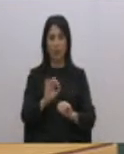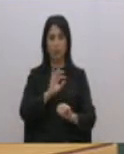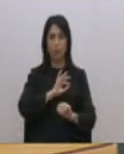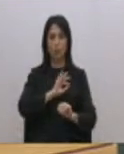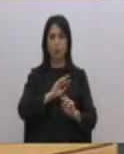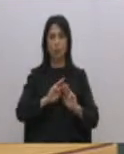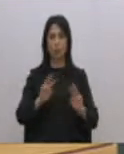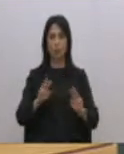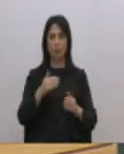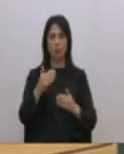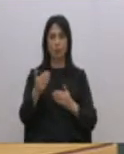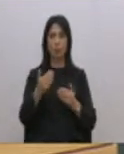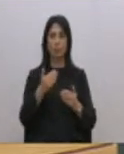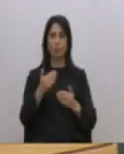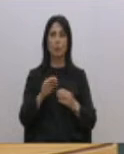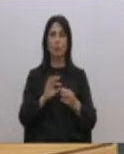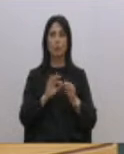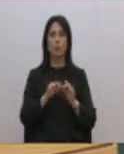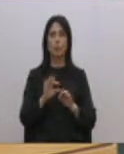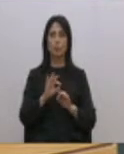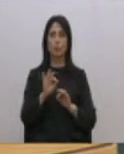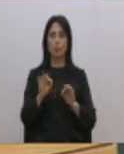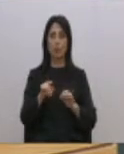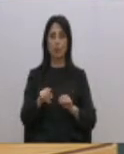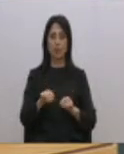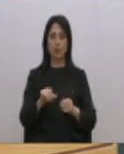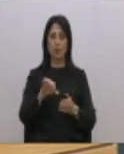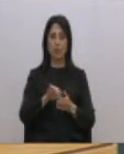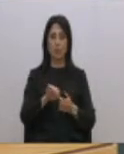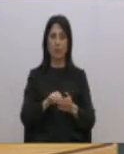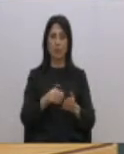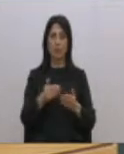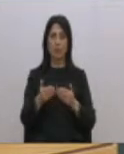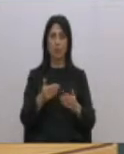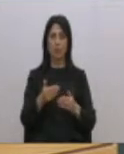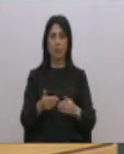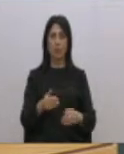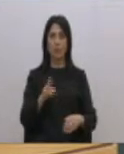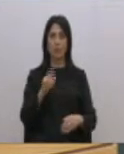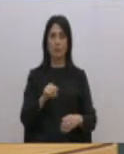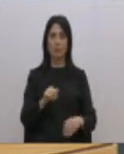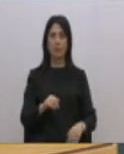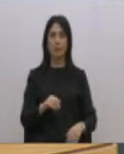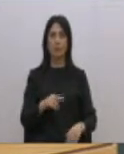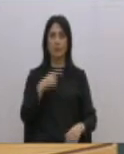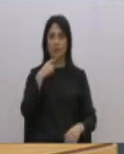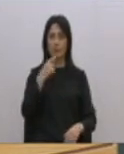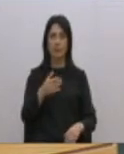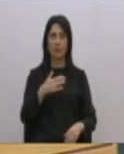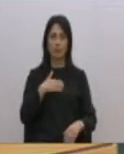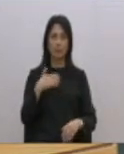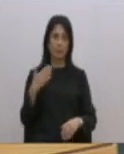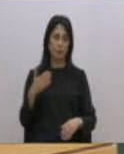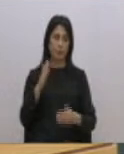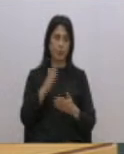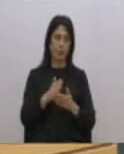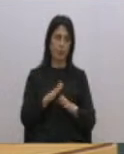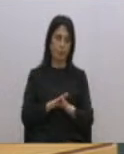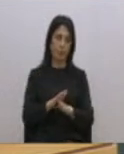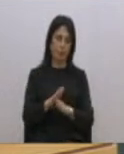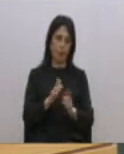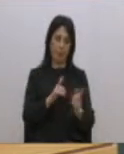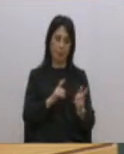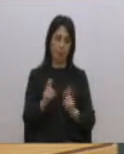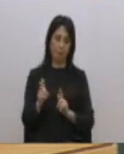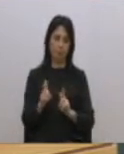იუსტიციის სამინისტროს მიმართ კონკრეტულ პროექტის წარმოდგენასთან მიმართებაში და ვთქვა რომ ჩვენი მხრიდან არის სრული